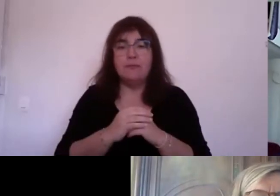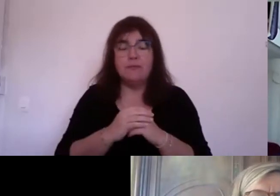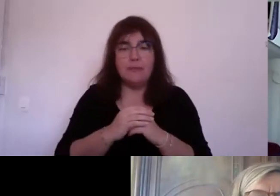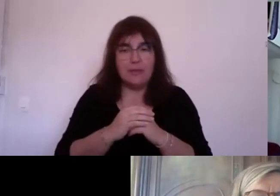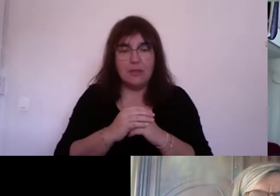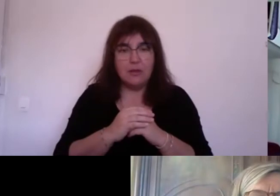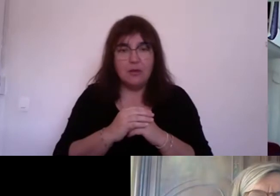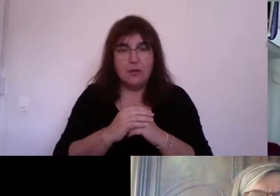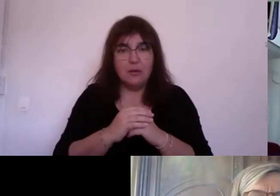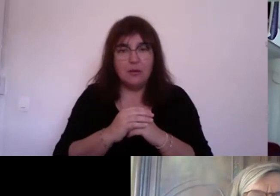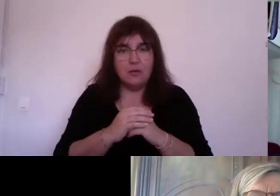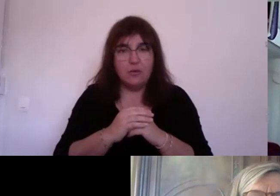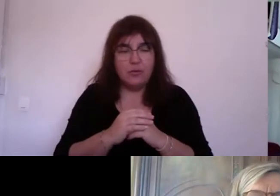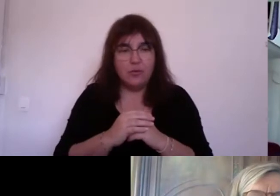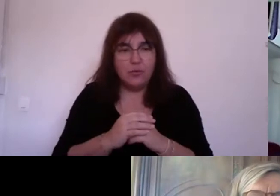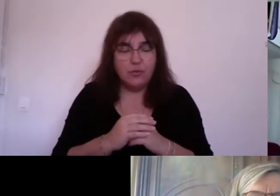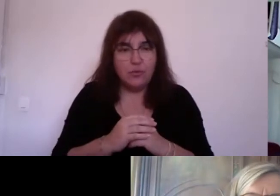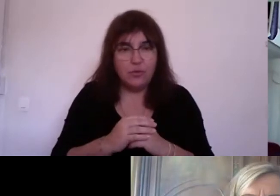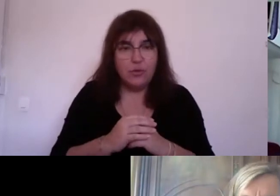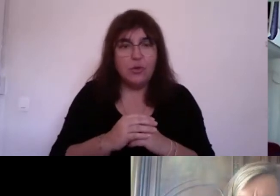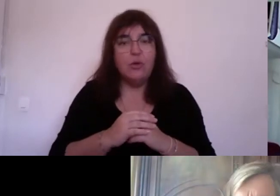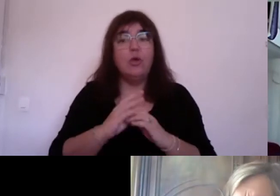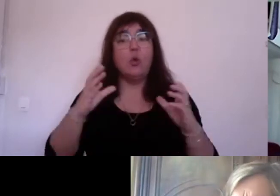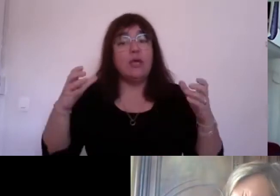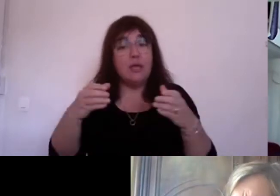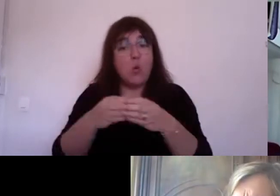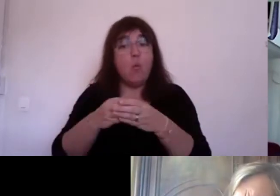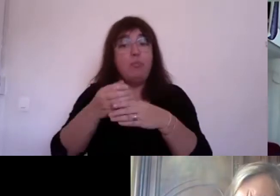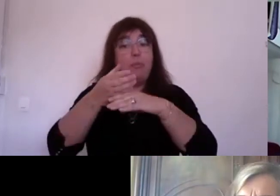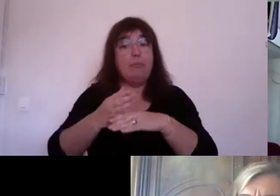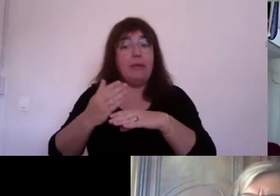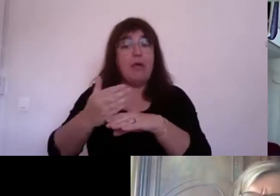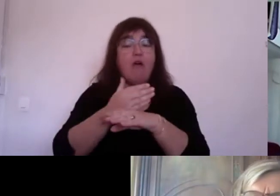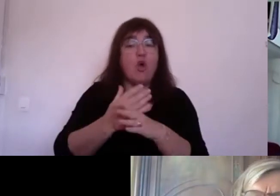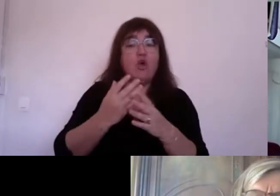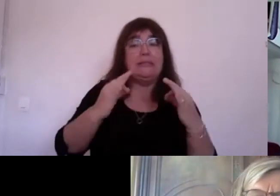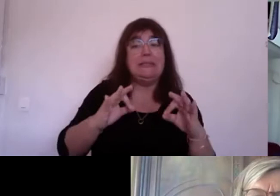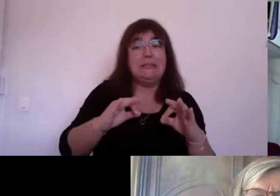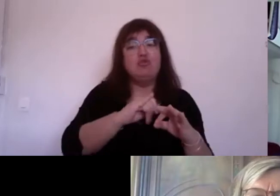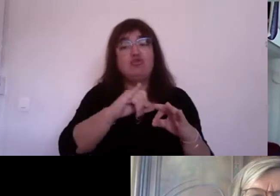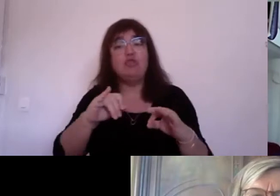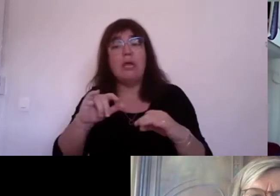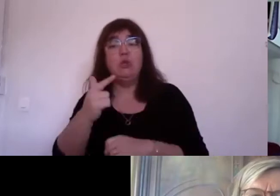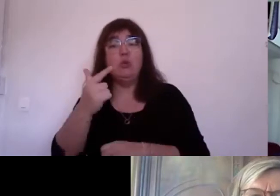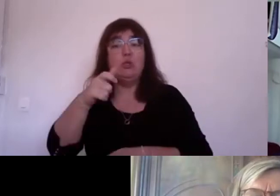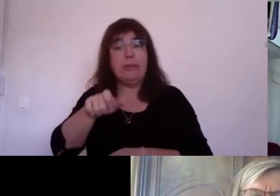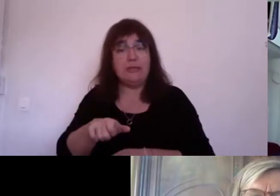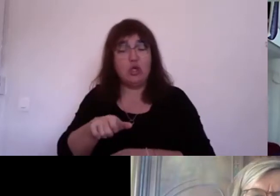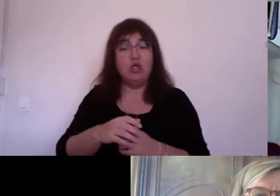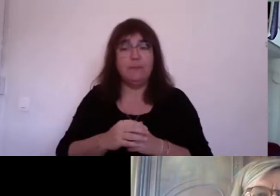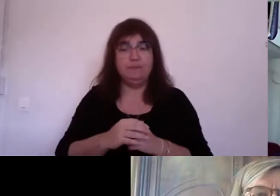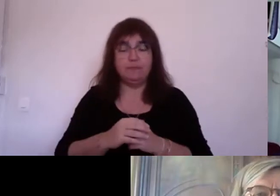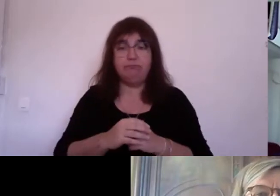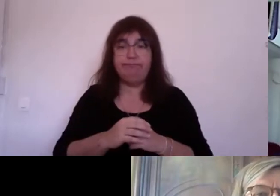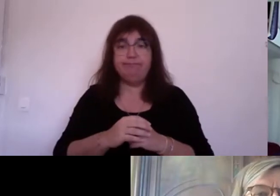avec des groupes préconstitués d'une 10-12 personnes. Et alors, il s'agit